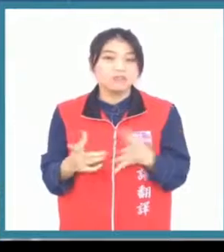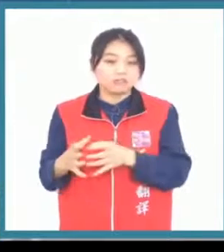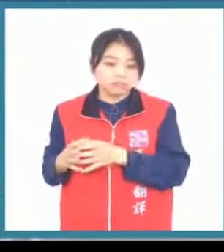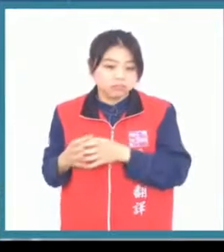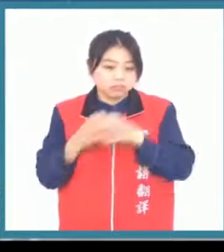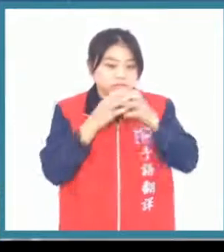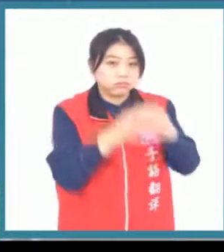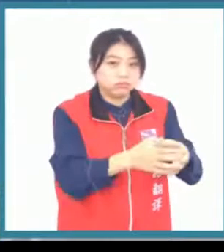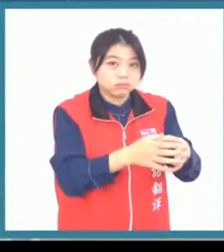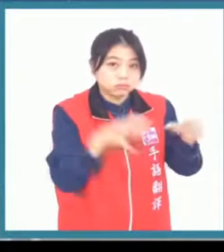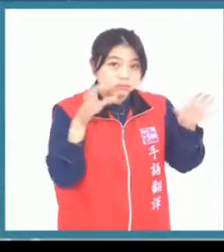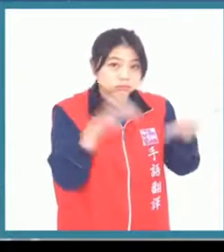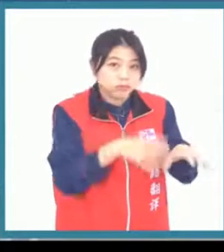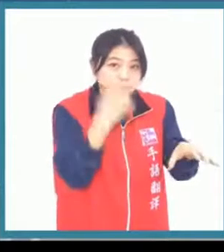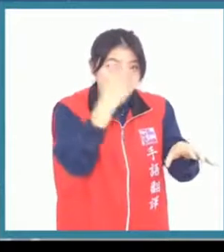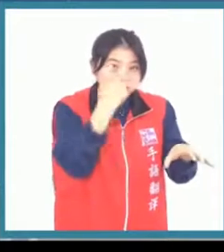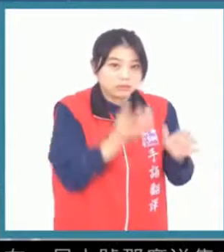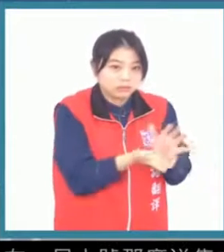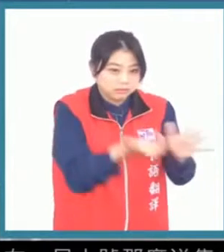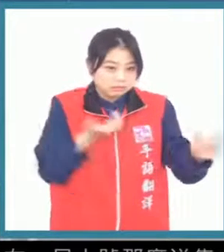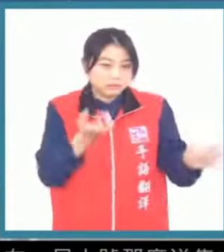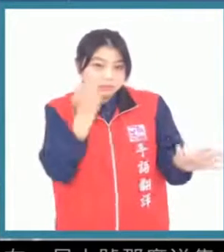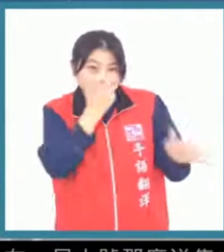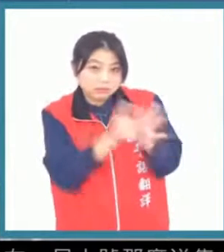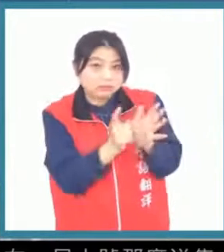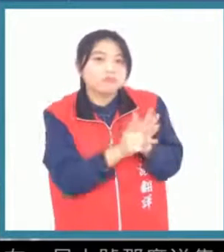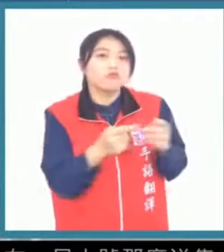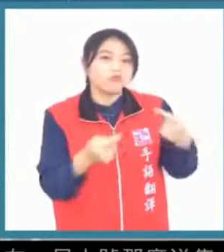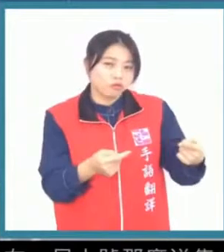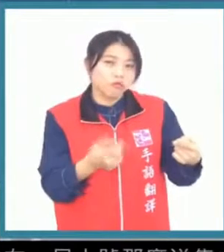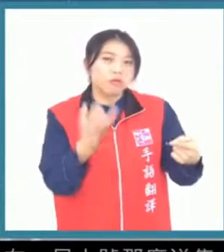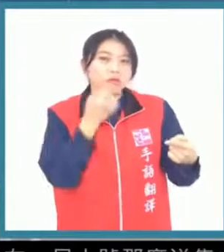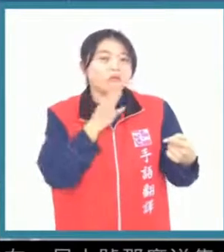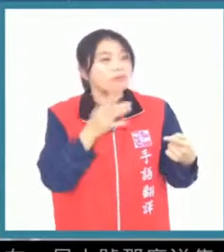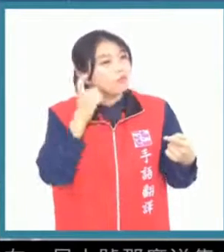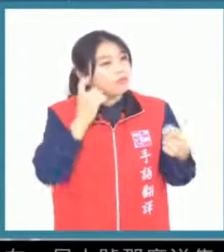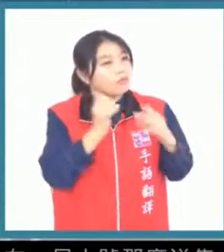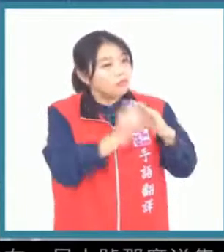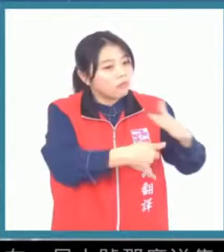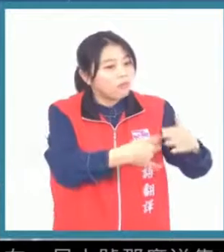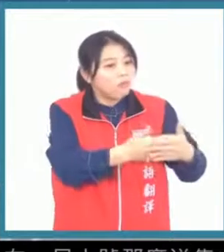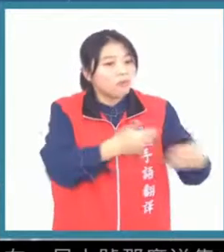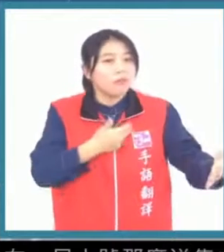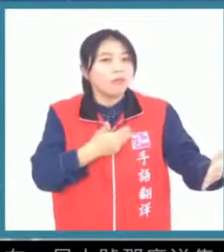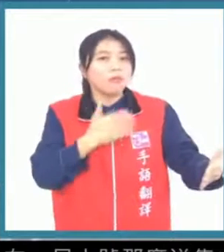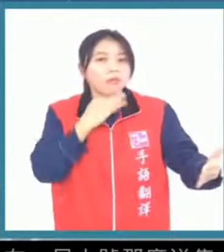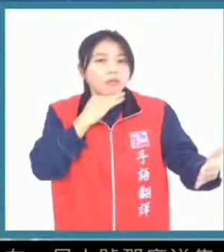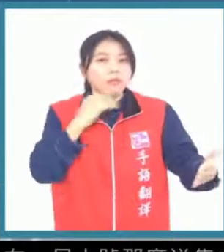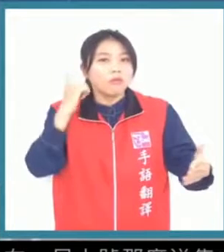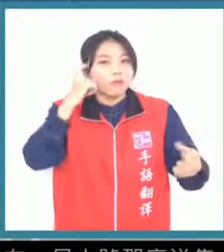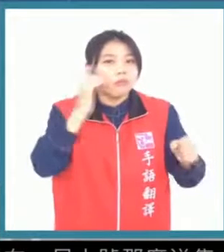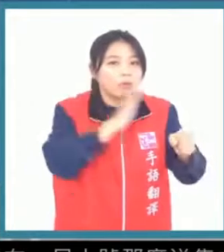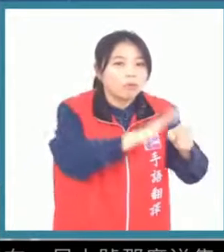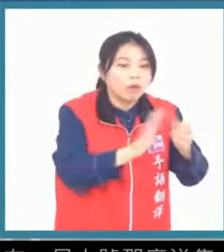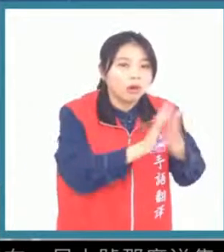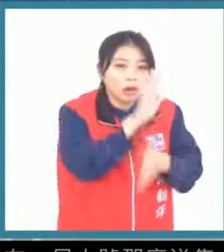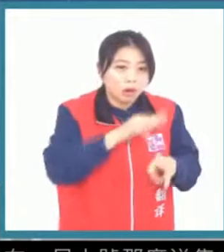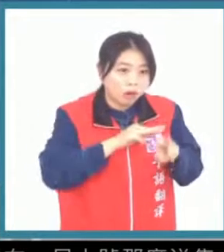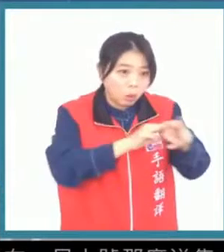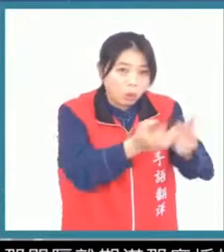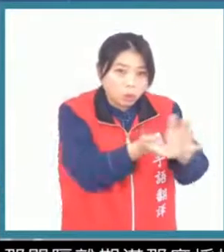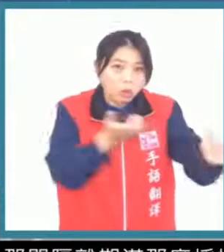前采检阴性，那经隔离期满那么采检这个确诊阳性， CD 值